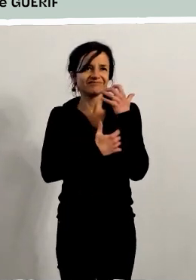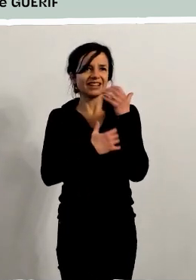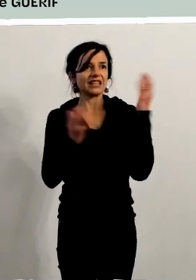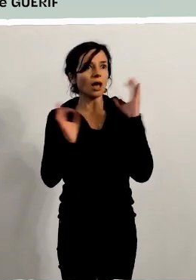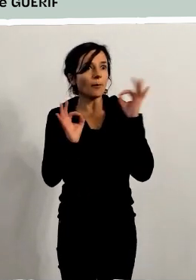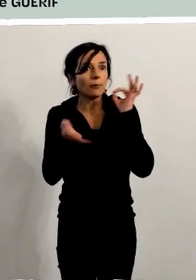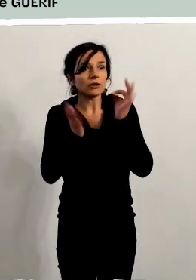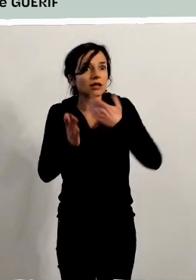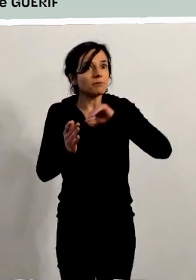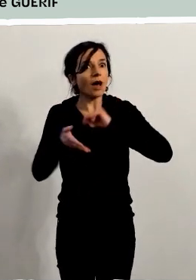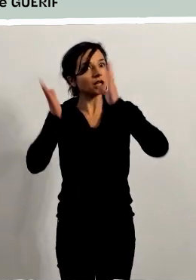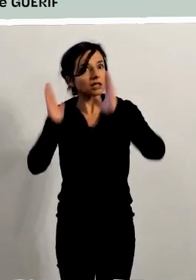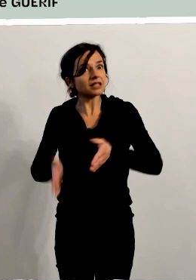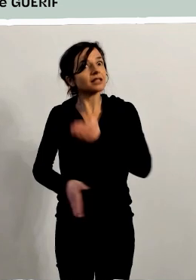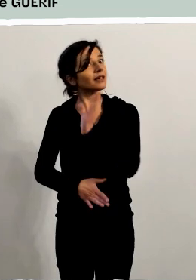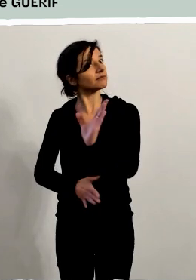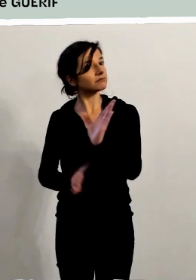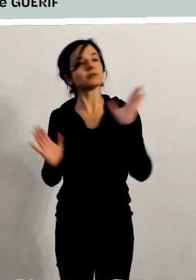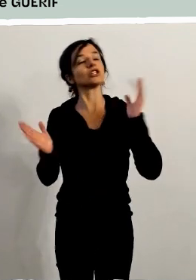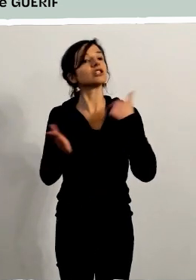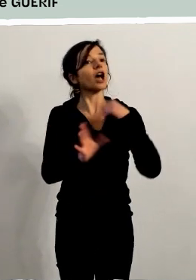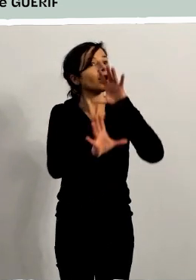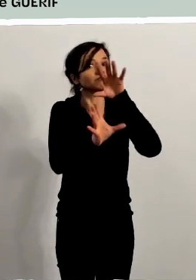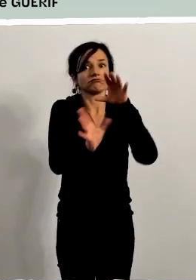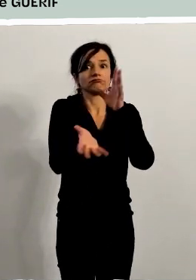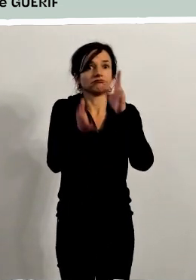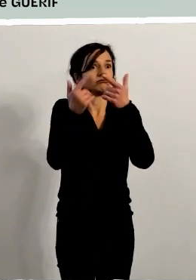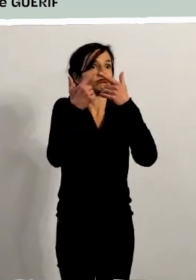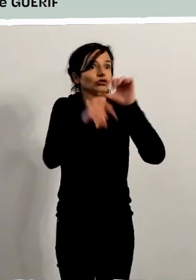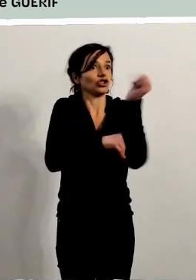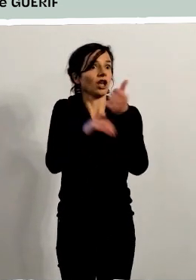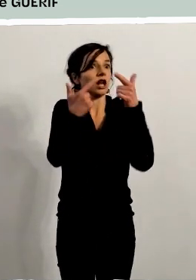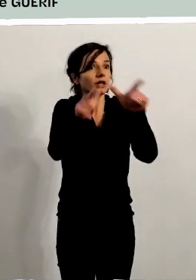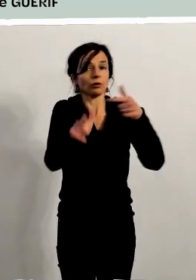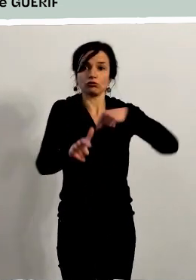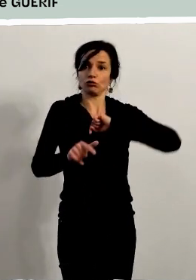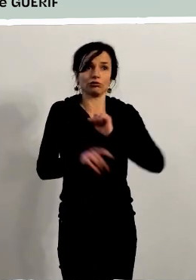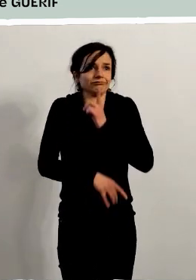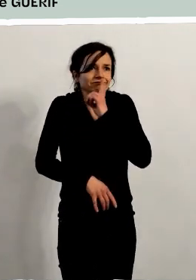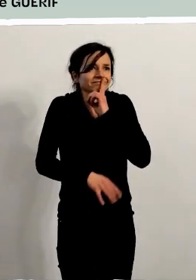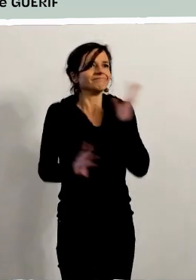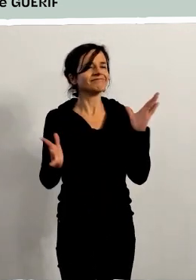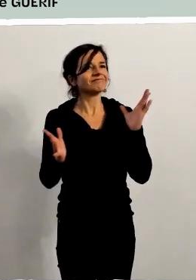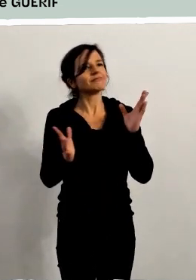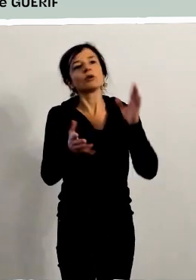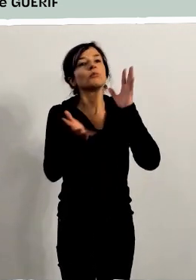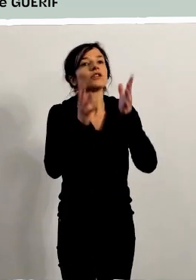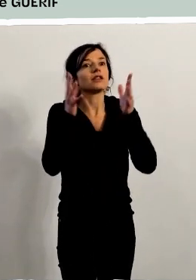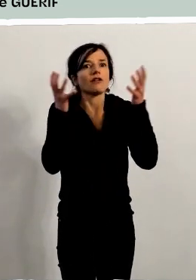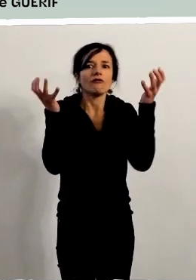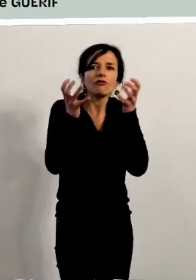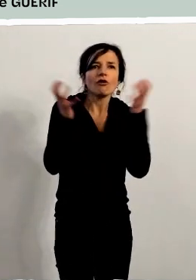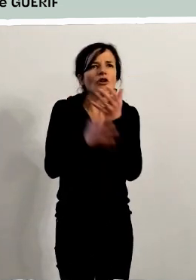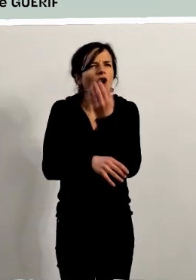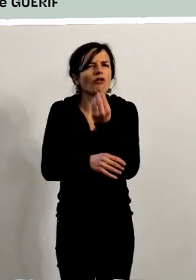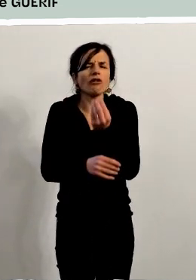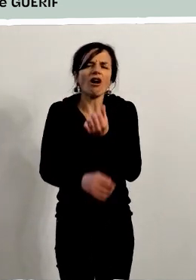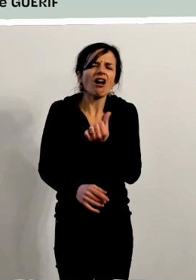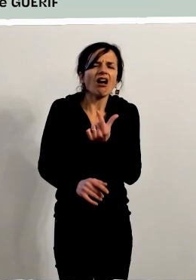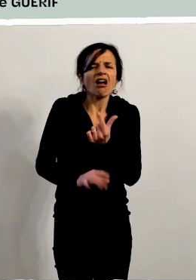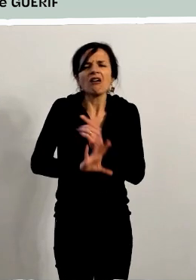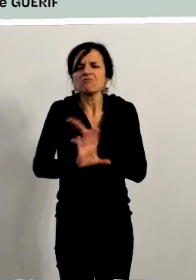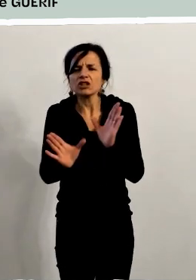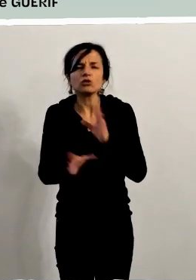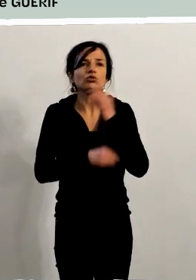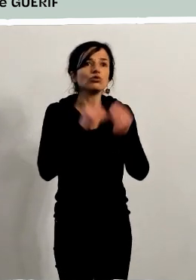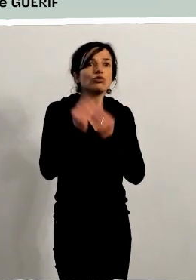ça rentre pas dans nos propos, on peut décider de ne pas faire d'enfants ou d'en faire moins, mais ça peut être aussi involontaire. On voudrait bien